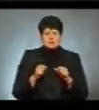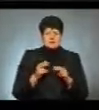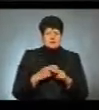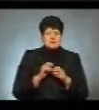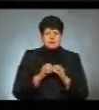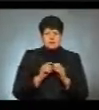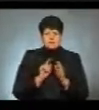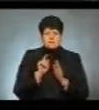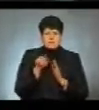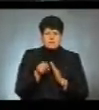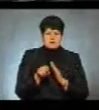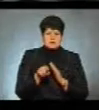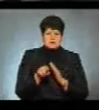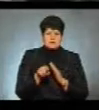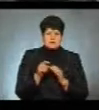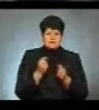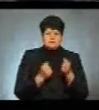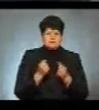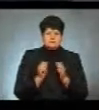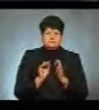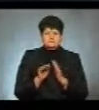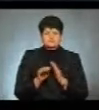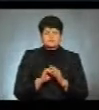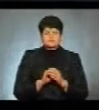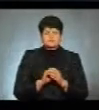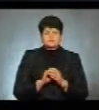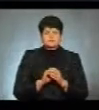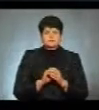проблем попасти в салон нашого автомобіля.